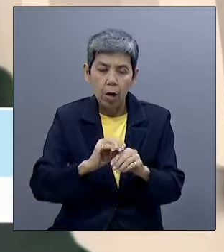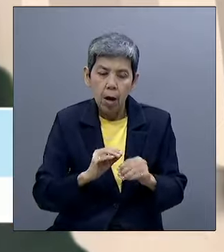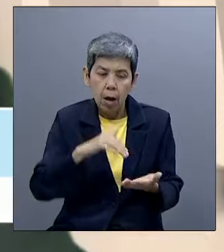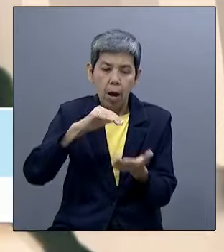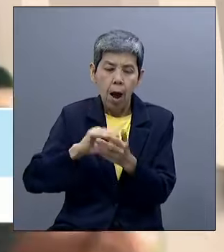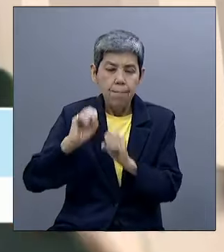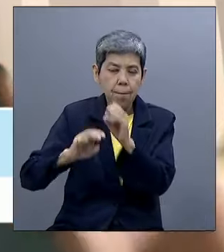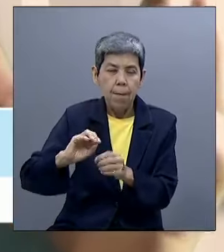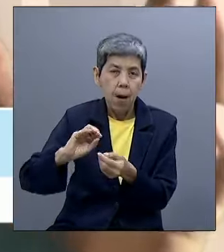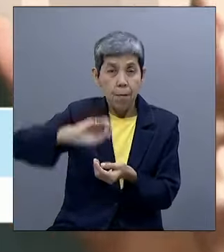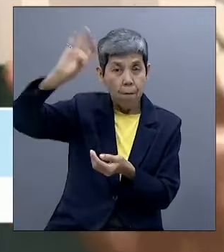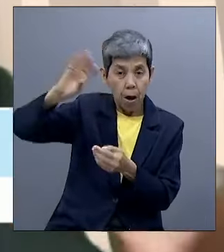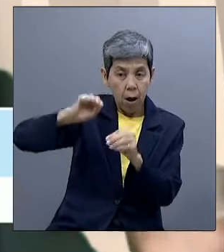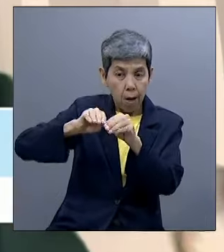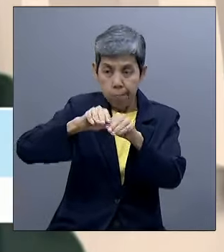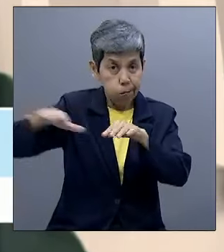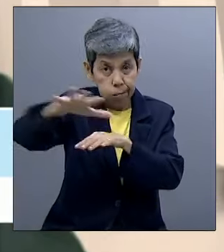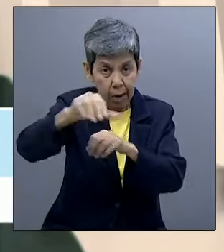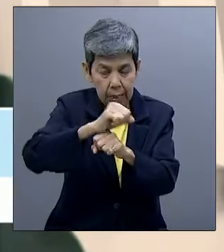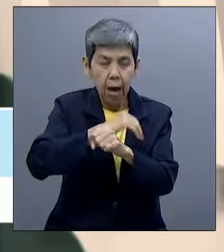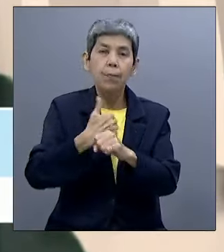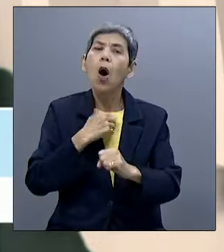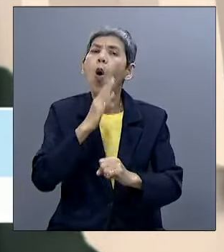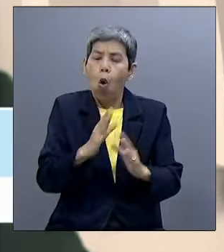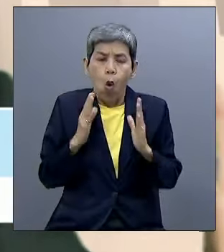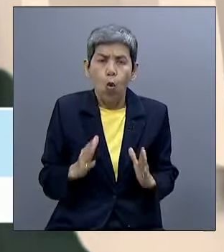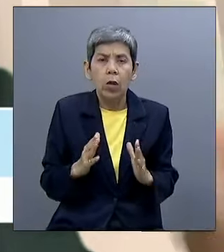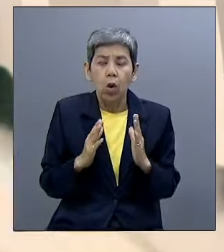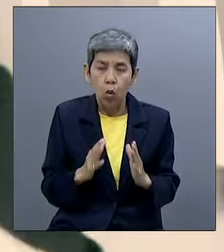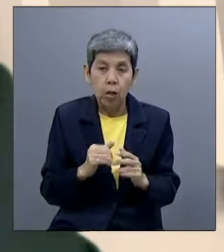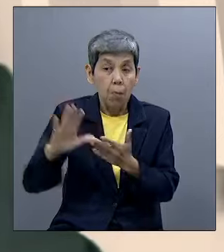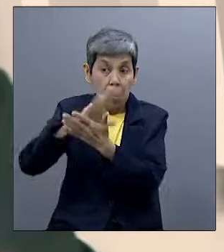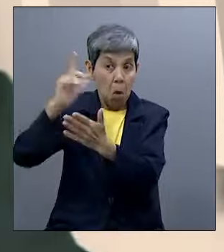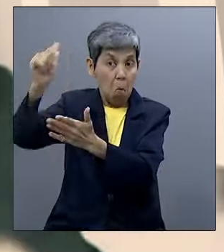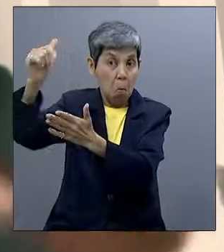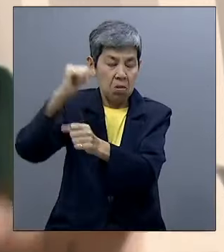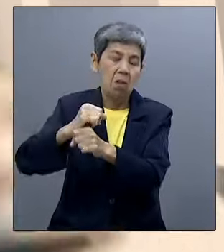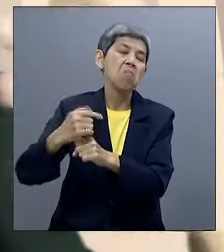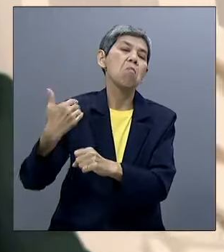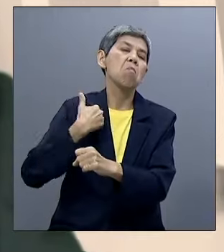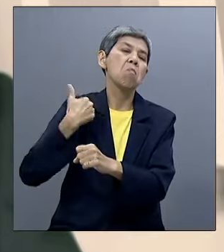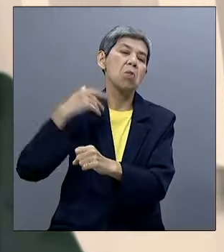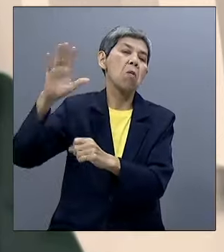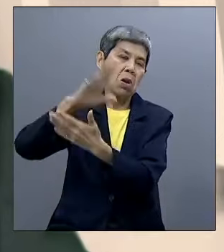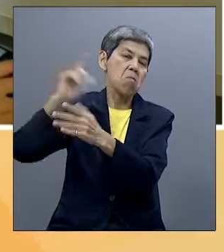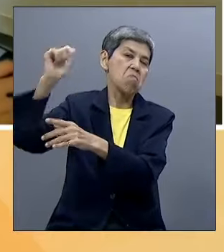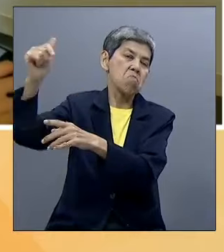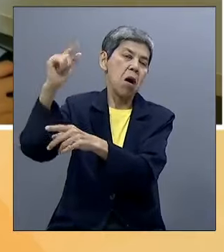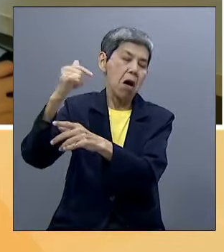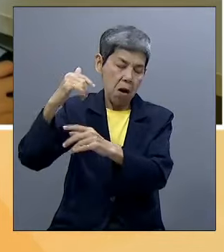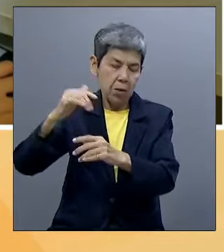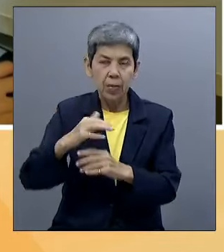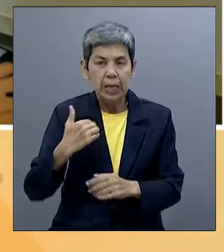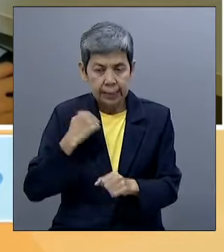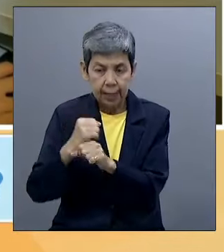ครับแต่ถ้าเกิดว่าเราใช้ผู้ให้บริการต่างประเทศเข้ามาเนี่ยแน่นอนเขามีอินฟราสตรักเจอร์ที่อยู่ในต่างประเทศอยู่แล้วถึงแม้ว่าเขาจ